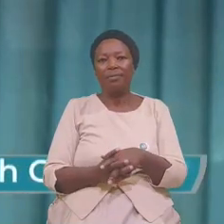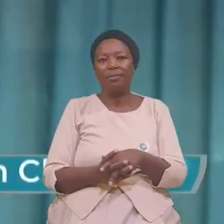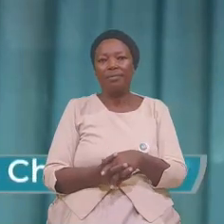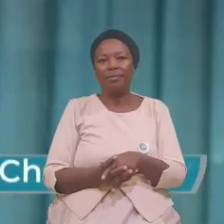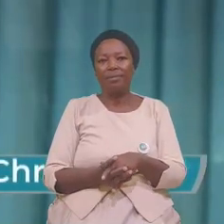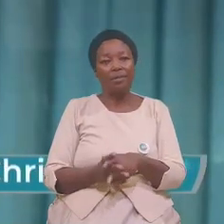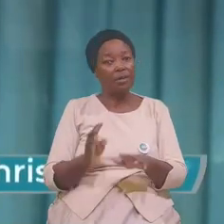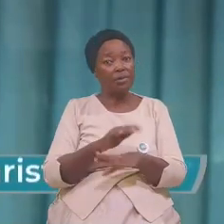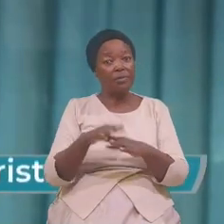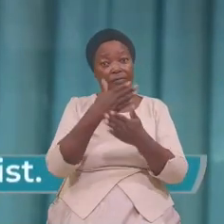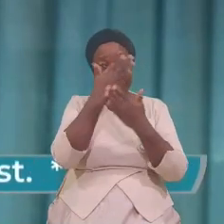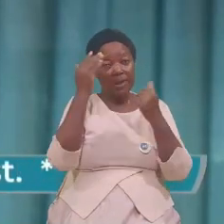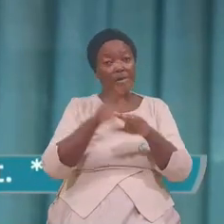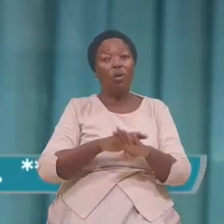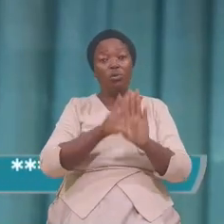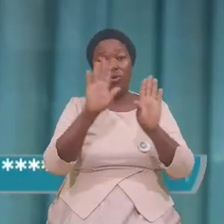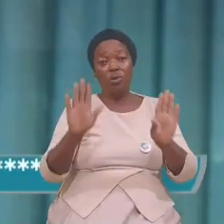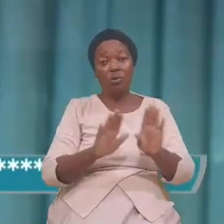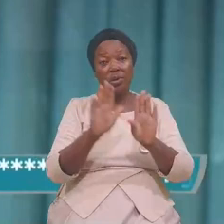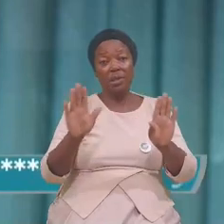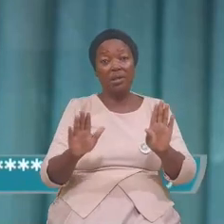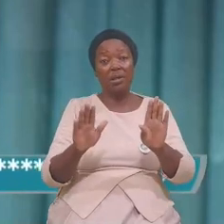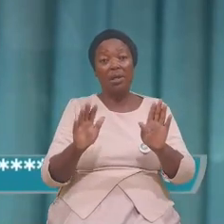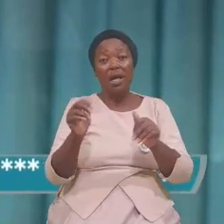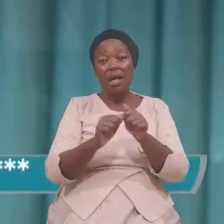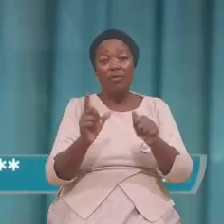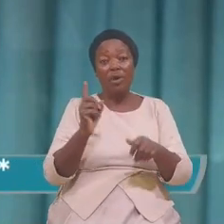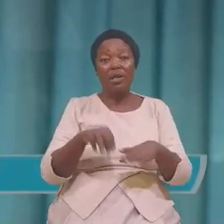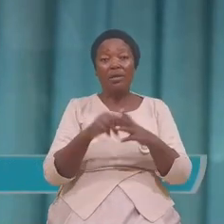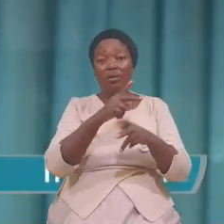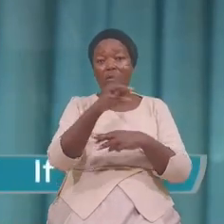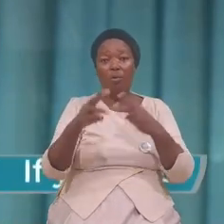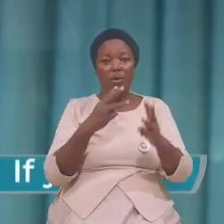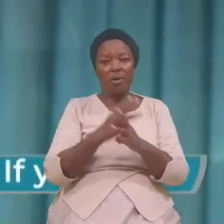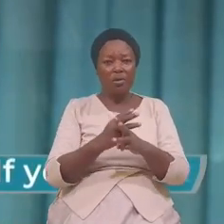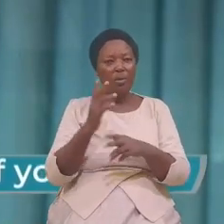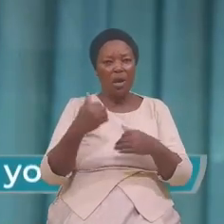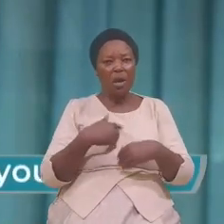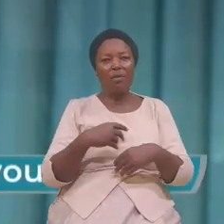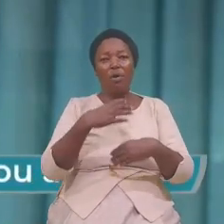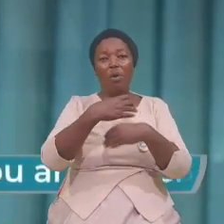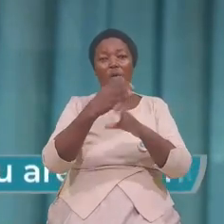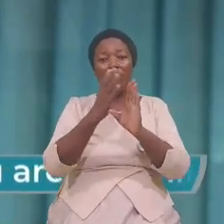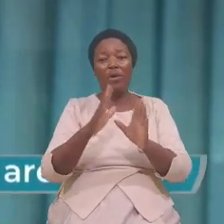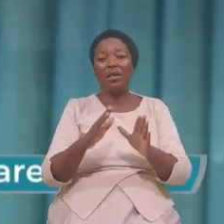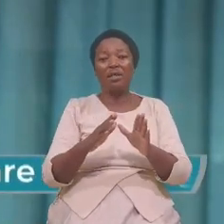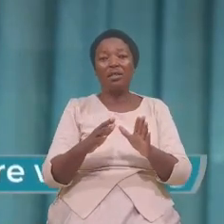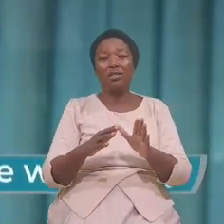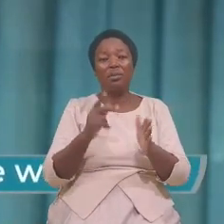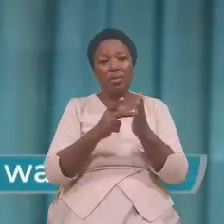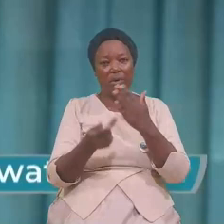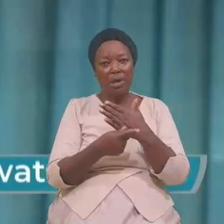N'oublie pas le dimanche. Nous avons le rallye des convertis le 1er